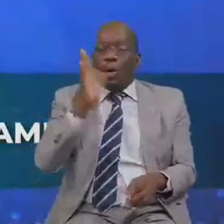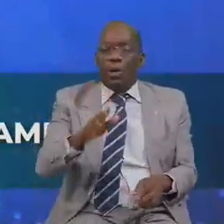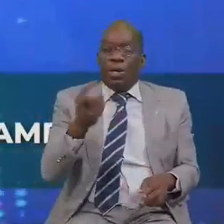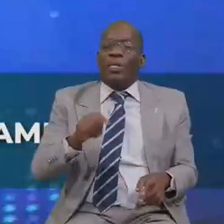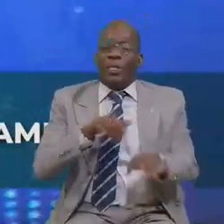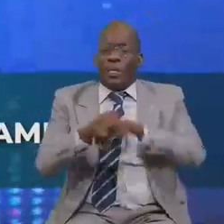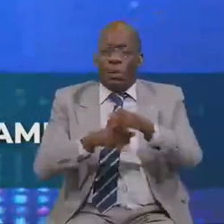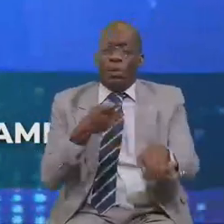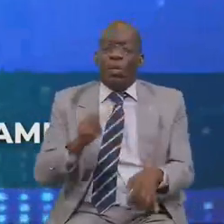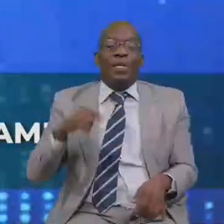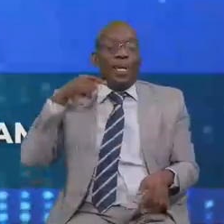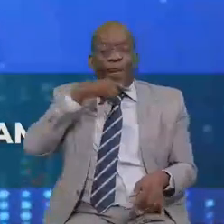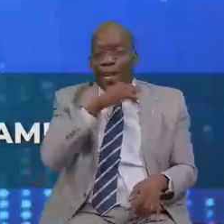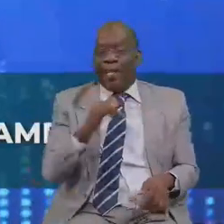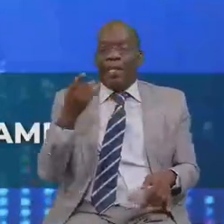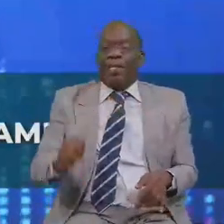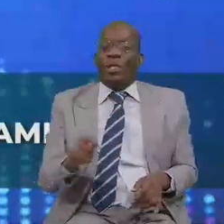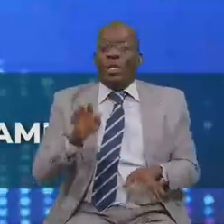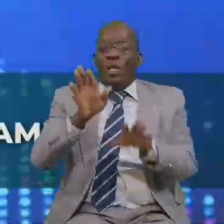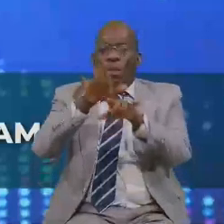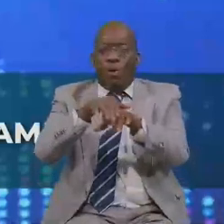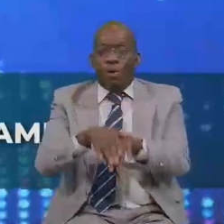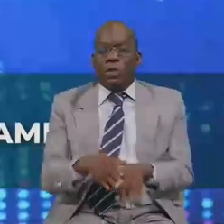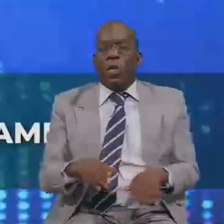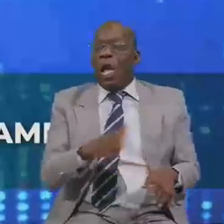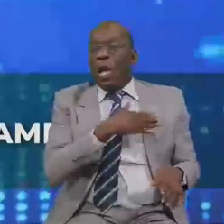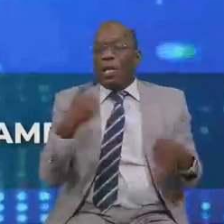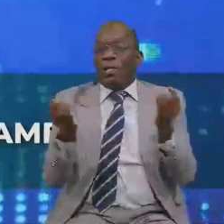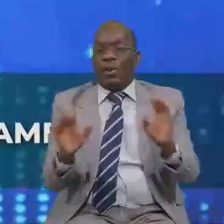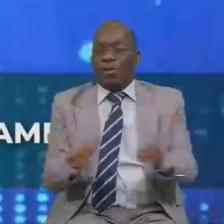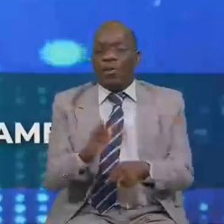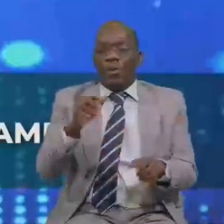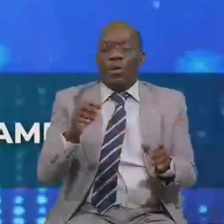mensonge, l'hypocrisie et la vie pécheresse. Ils continuent comme ça.